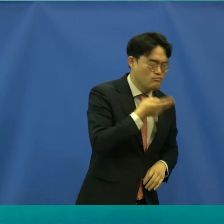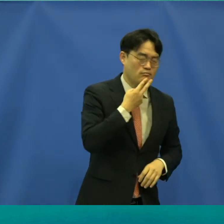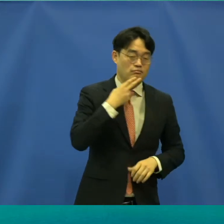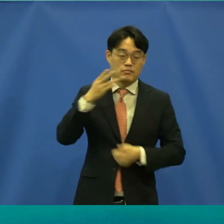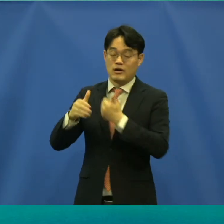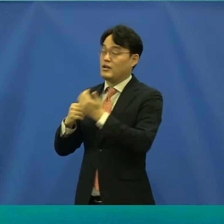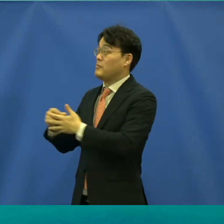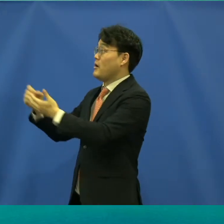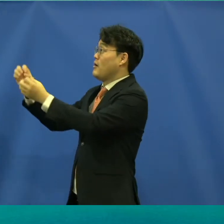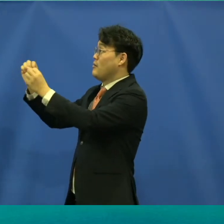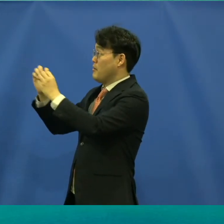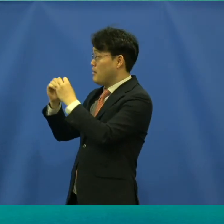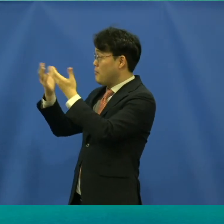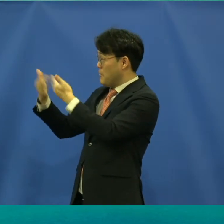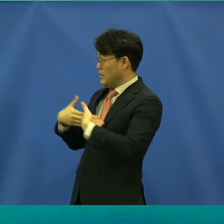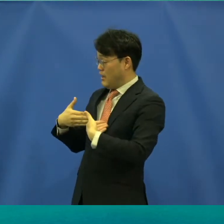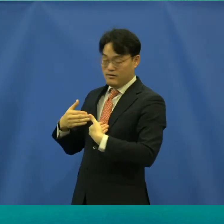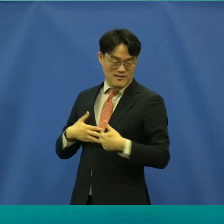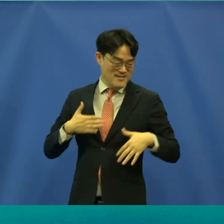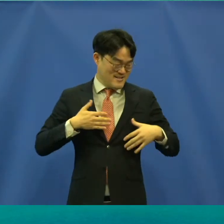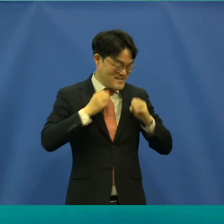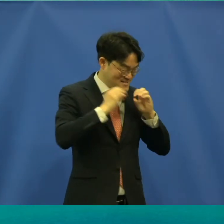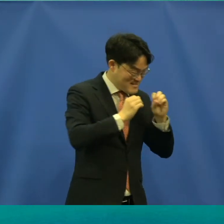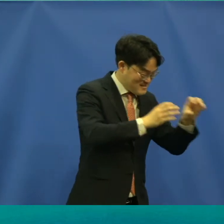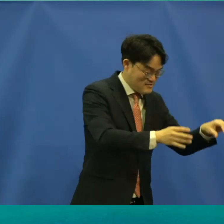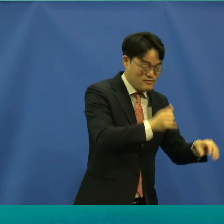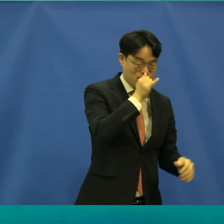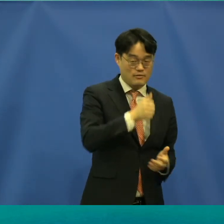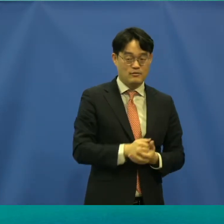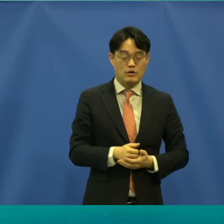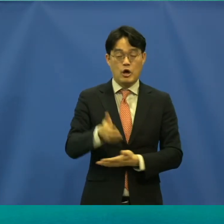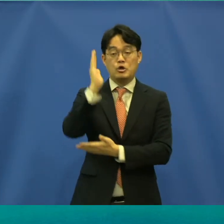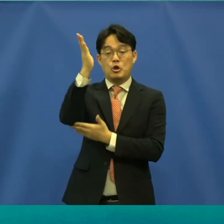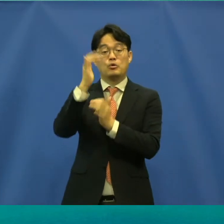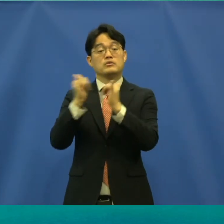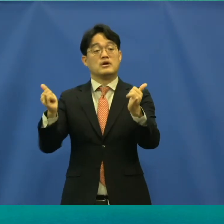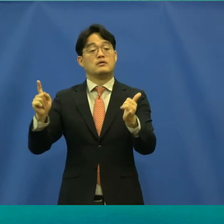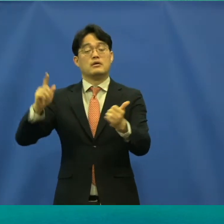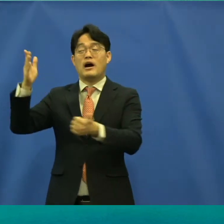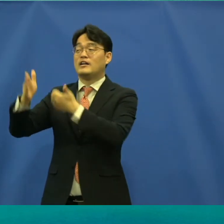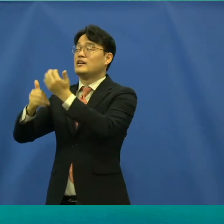설교자는 뭐예요? 하나님의 임한 말씀을 전하는 거예요. 받은 게 없으면 줄 수가 없어.